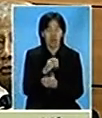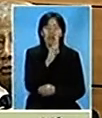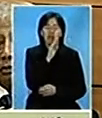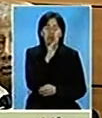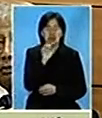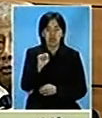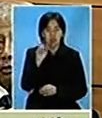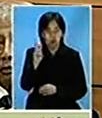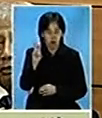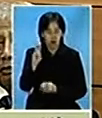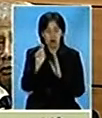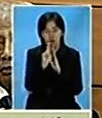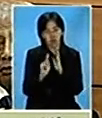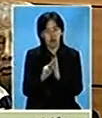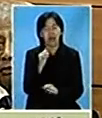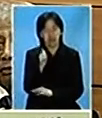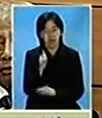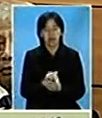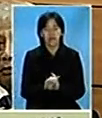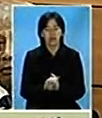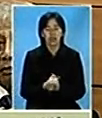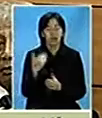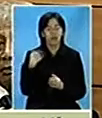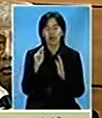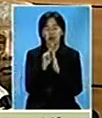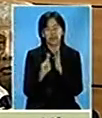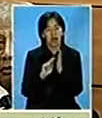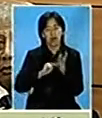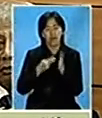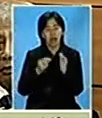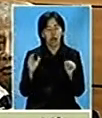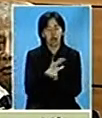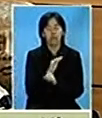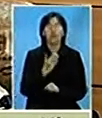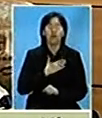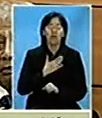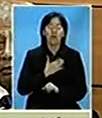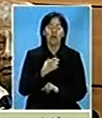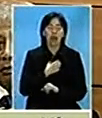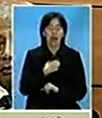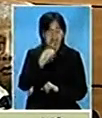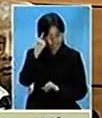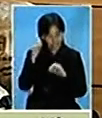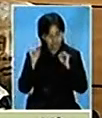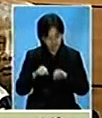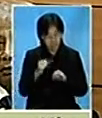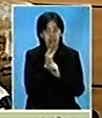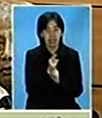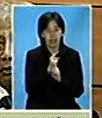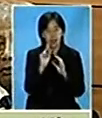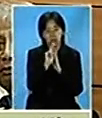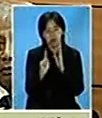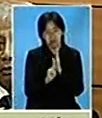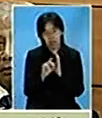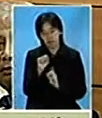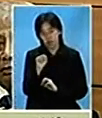รเนี่ยเขาสามารถบังคับใช้ได้แล้วมีความครบถ้วนอยู่แล้วเนี่ยผมคิดว่าเราน่าจะเห็นชอบกับตัวในส่วนของสภาผู้แทนราษฎ